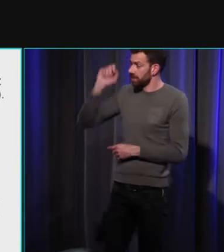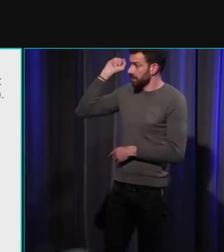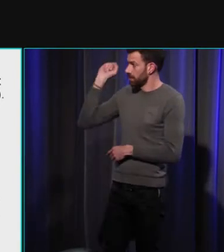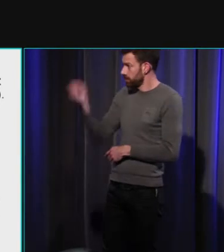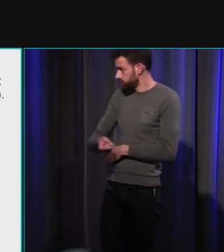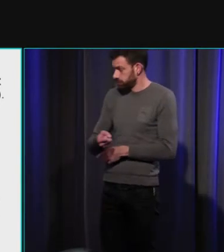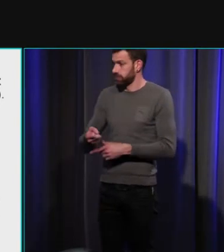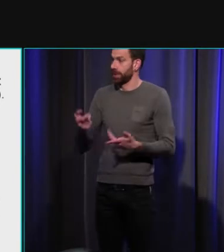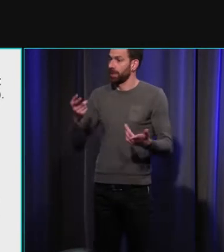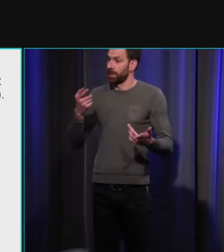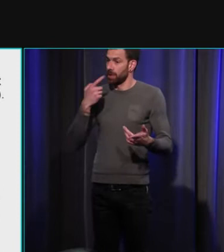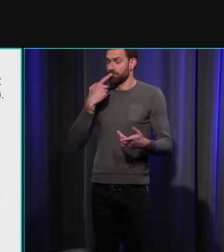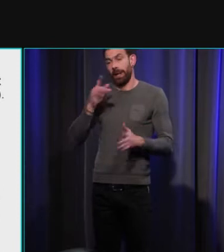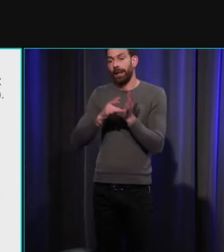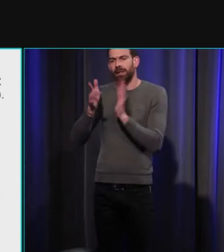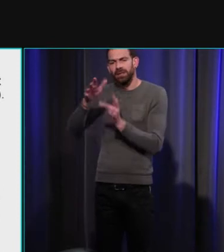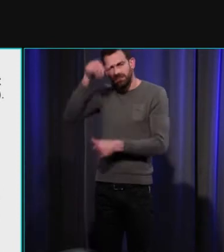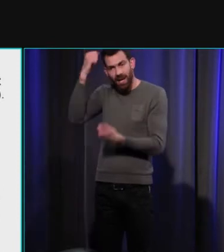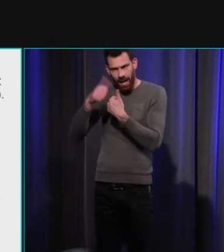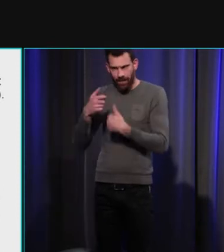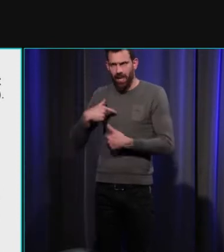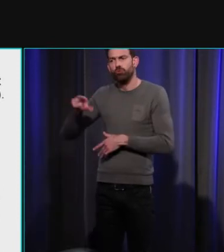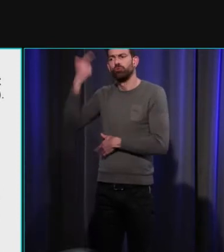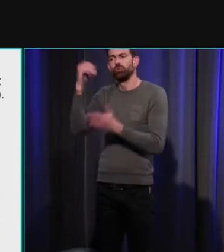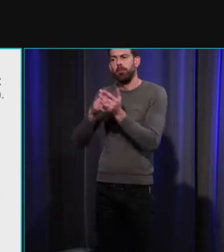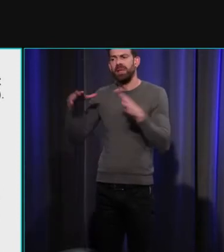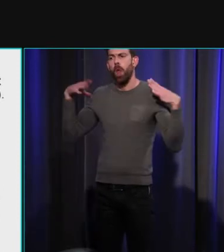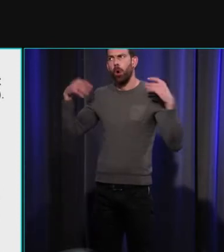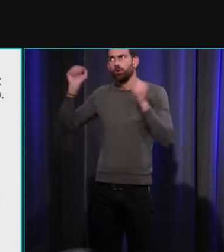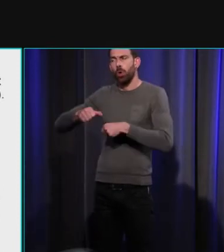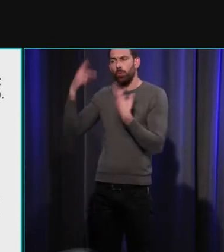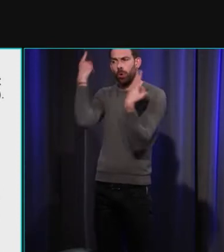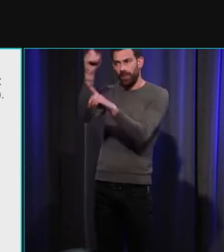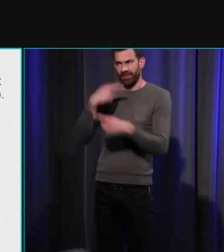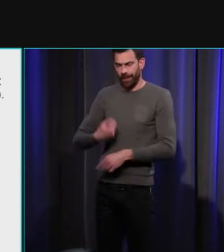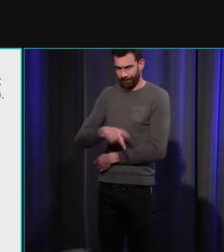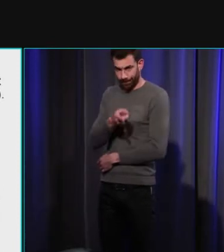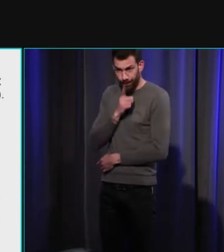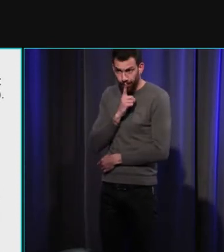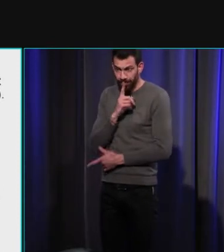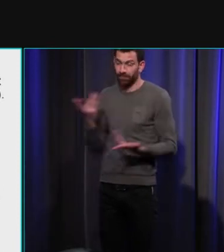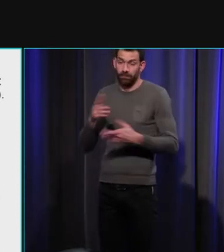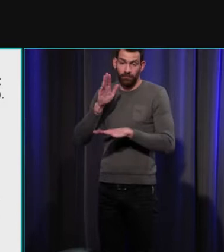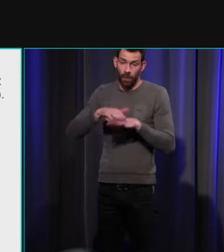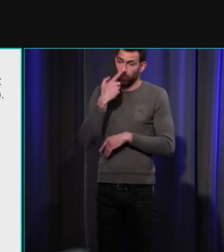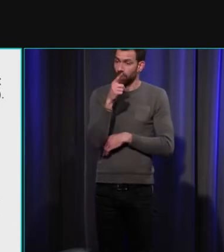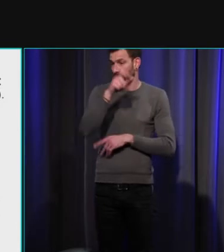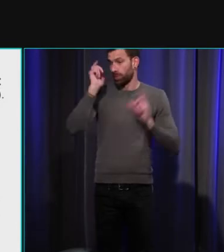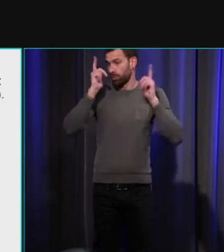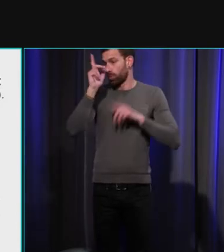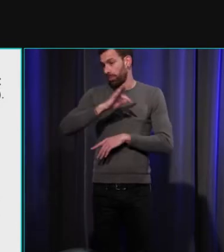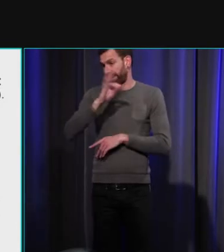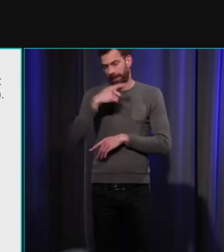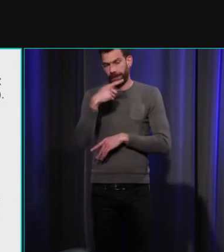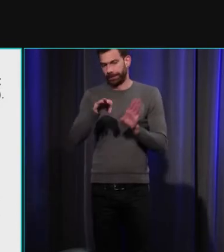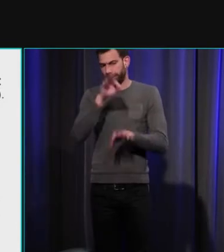légions d'anges vous souvenez 12000 anges pour le défendre or les templiers ne semble pas avoir fait le meilleur choix en effet sous leur protection